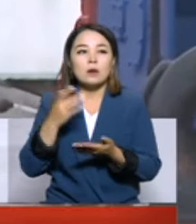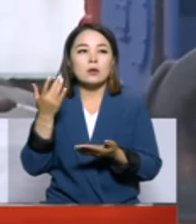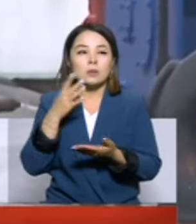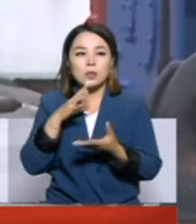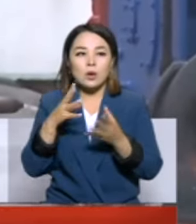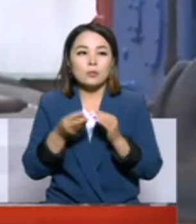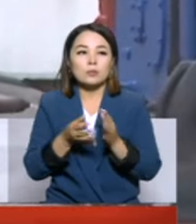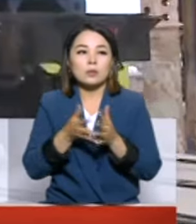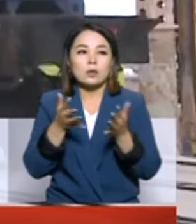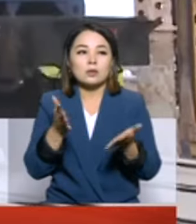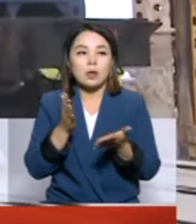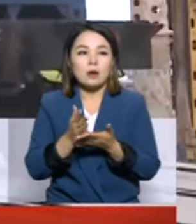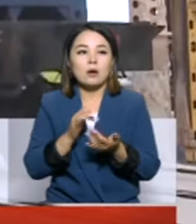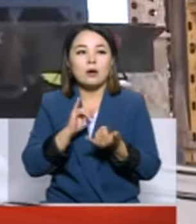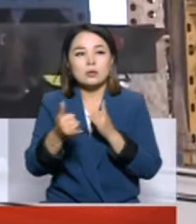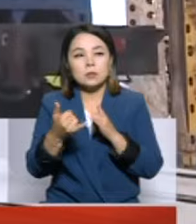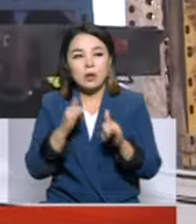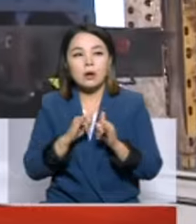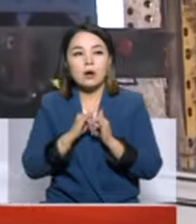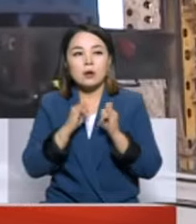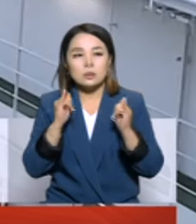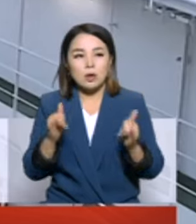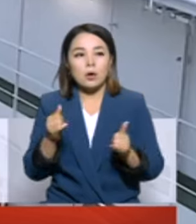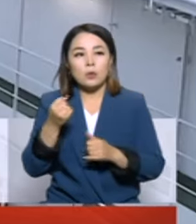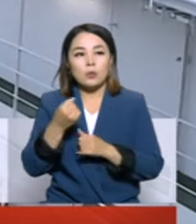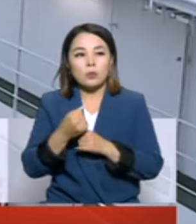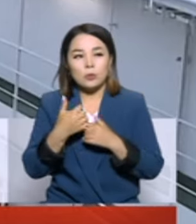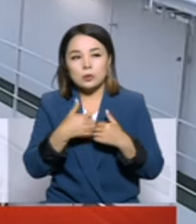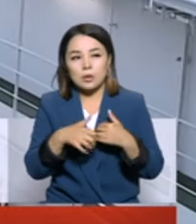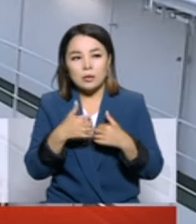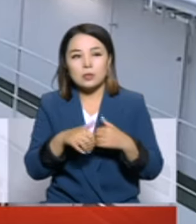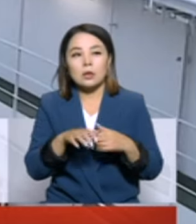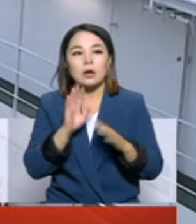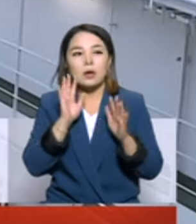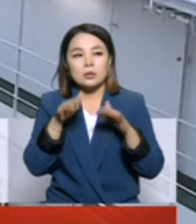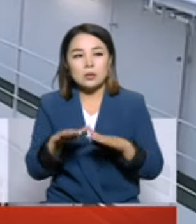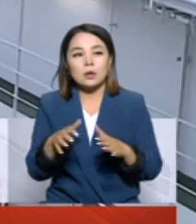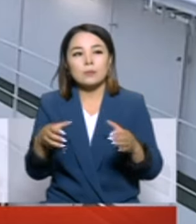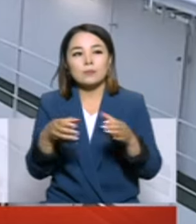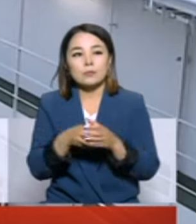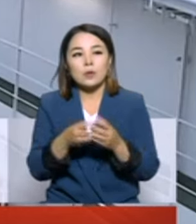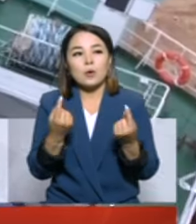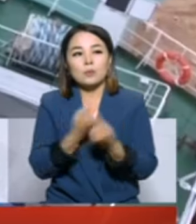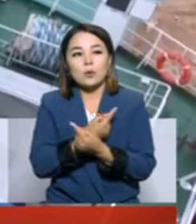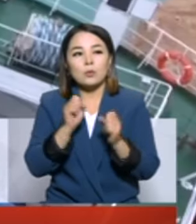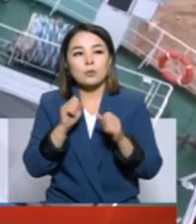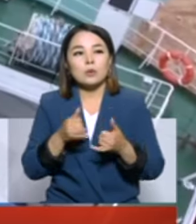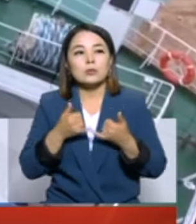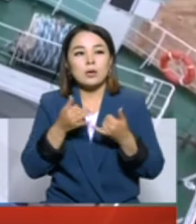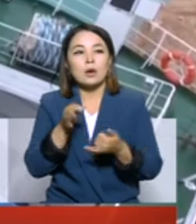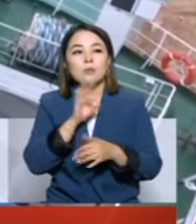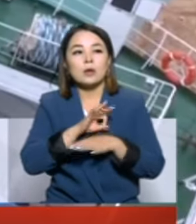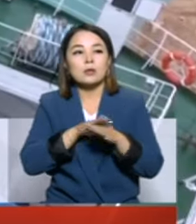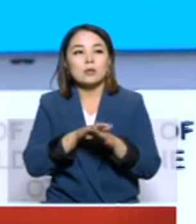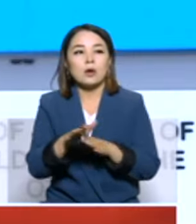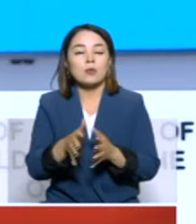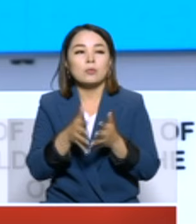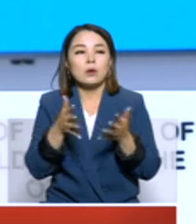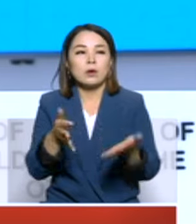мол. Сондықтан өзара алыс-берісті арттырып, орта, яғни Транскаспий көлік дәлізінің мүмкіншілігін толық пайдалануға